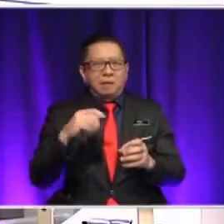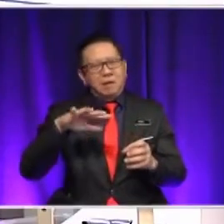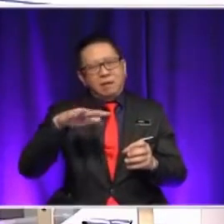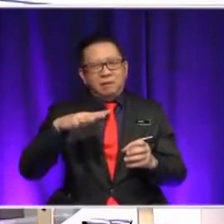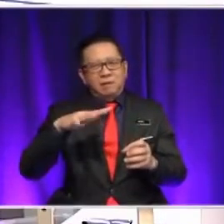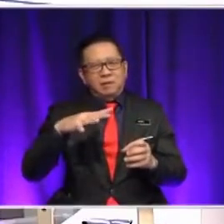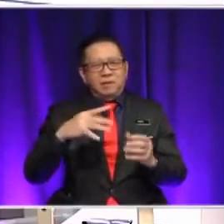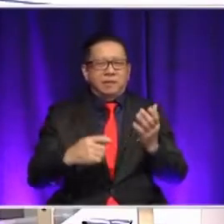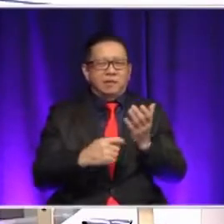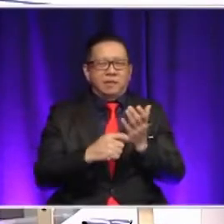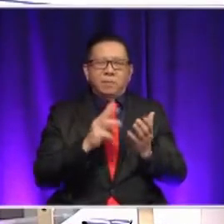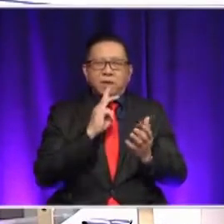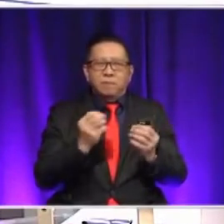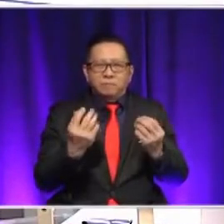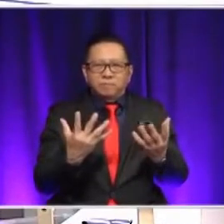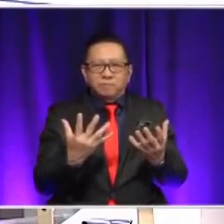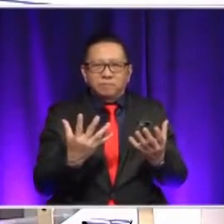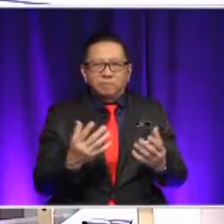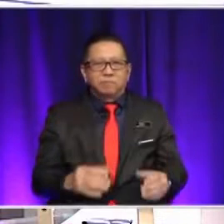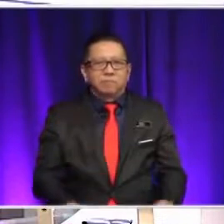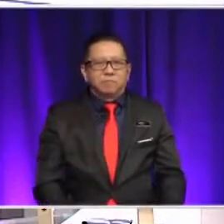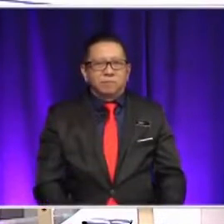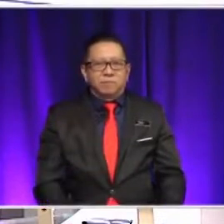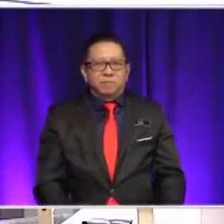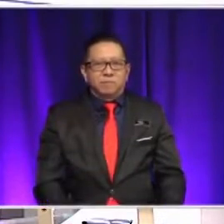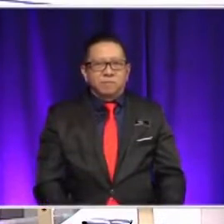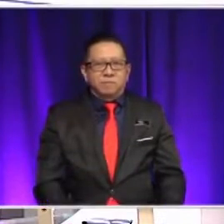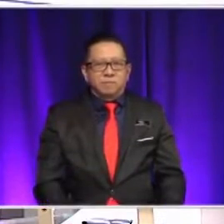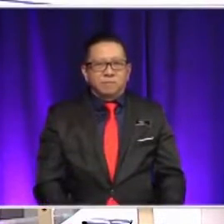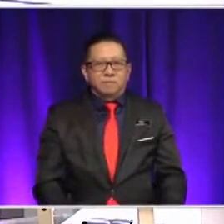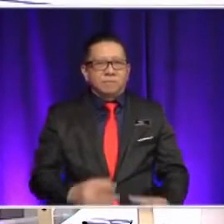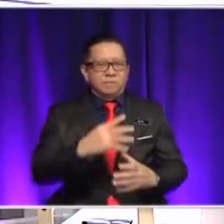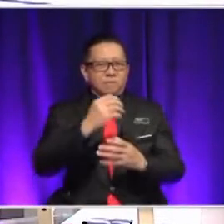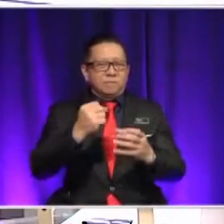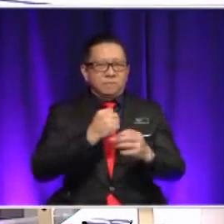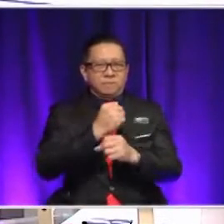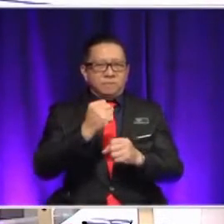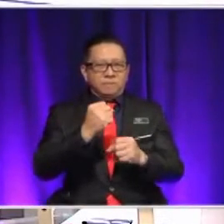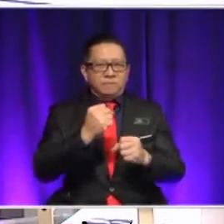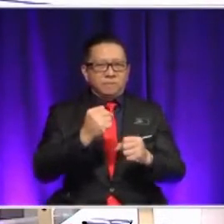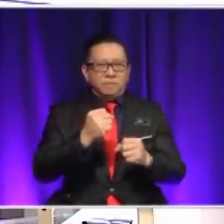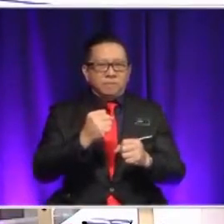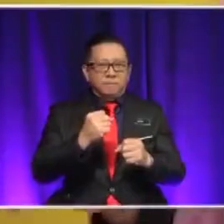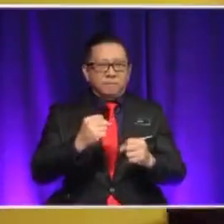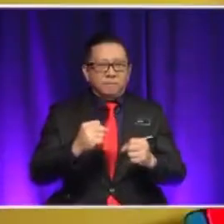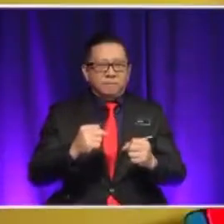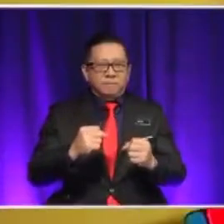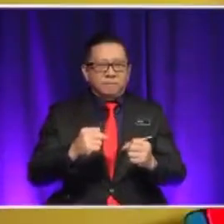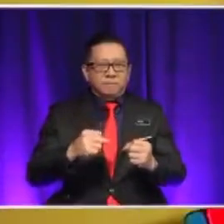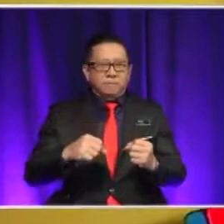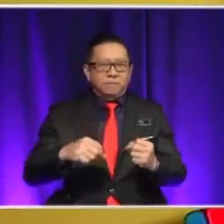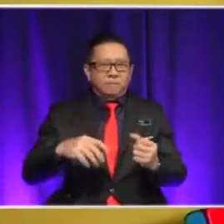tahu bahwa nya ad Oke kalau gitu kita tengok dekat yang Cikgu udah mancung eh bye badannya kalau saya